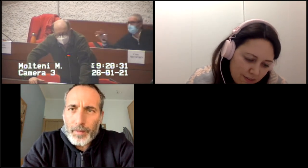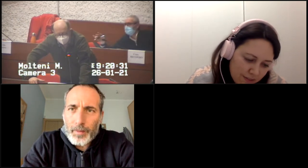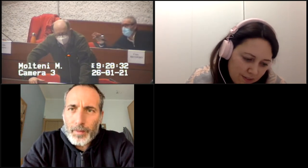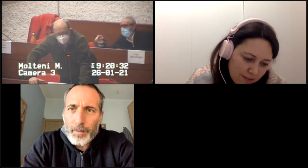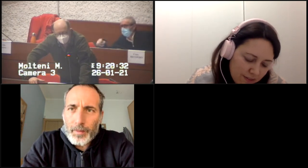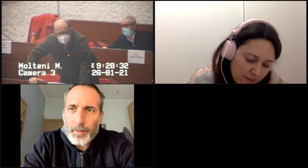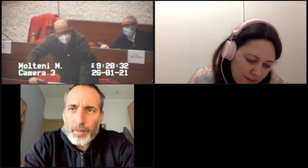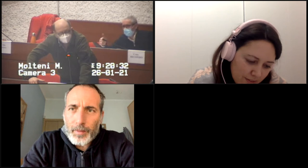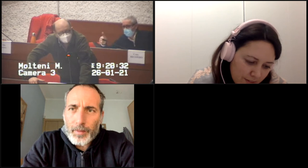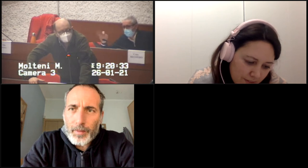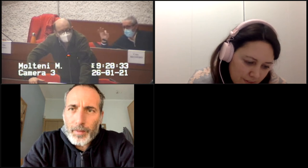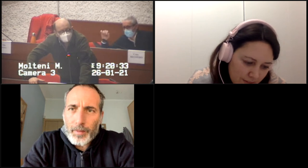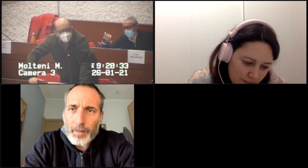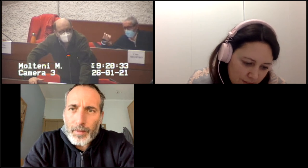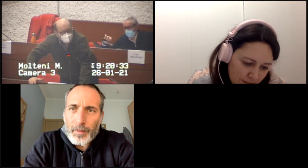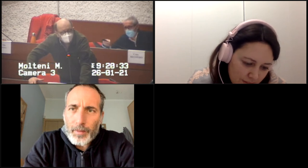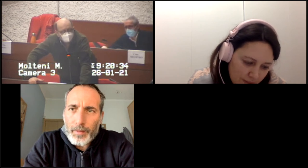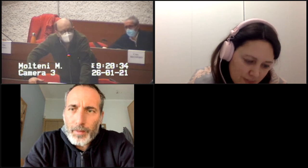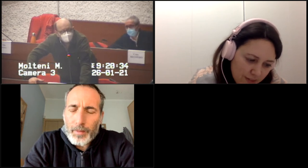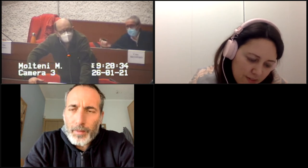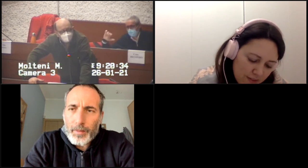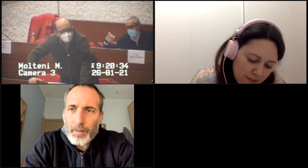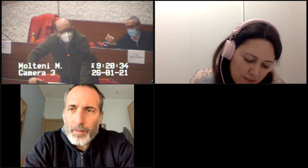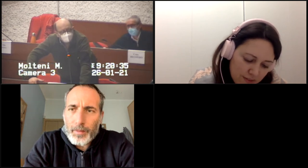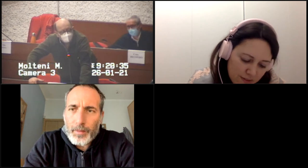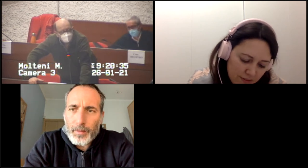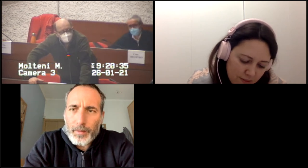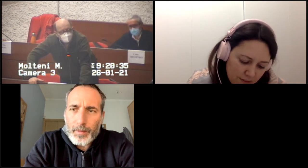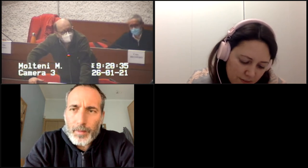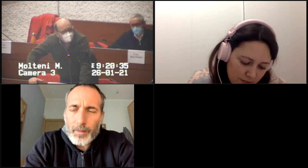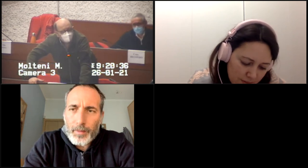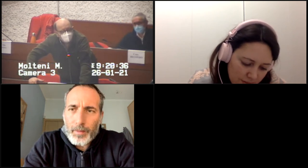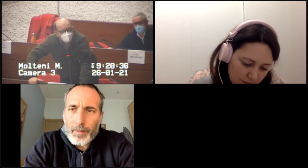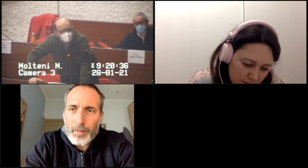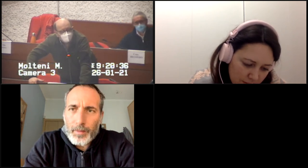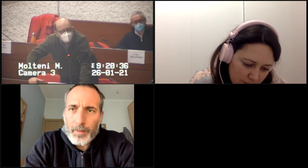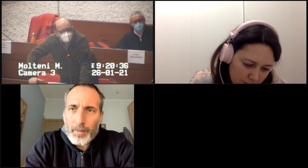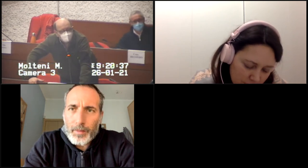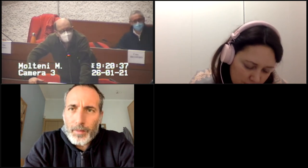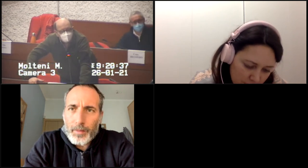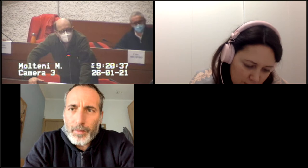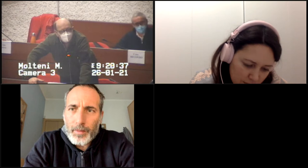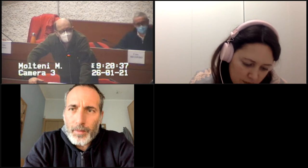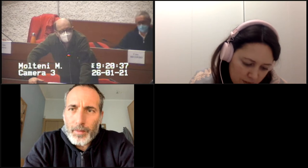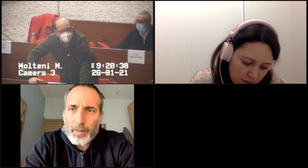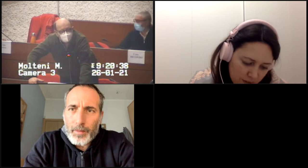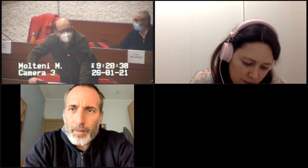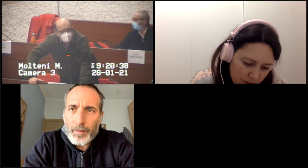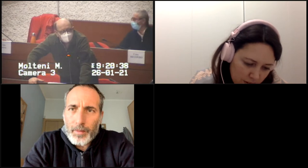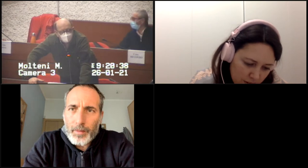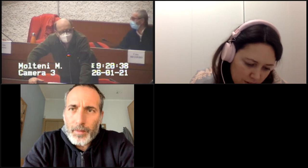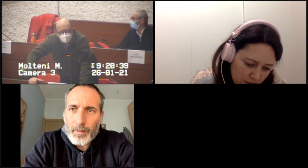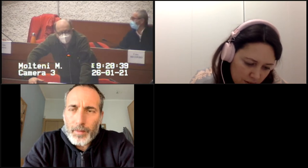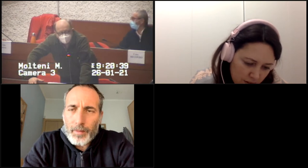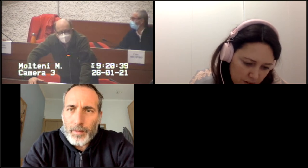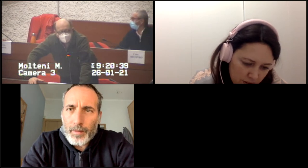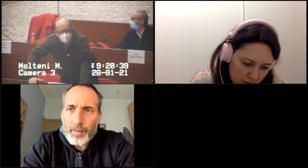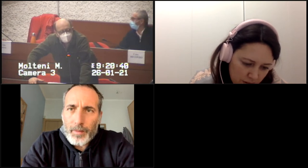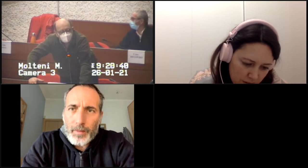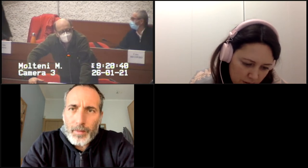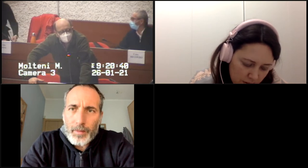nell'ultima commissione e stasera nuovamente, tutti quegli aspetti che ci fanno portare